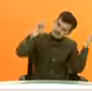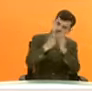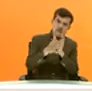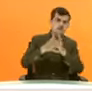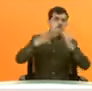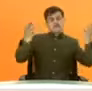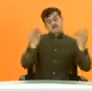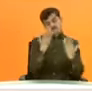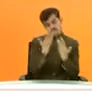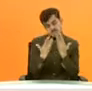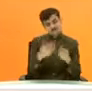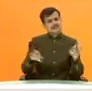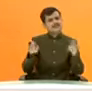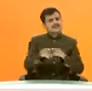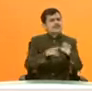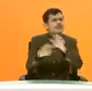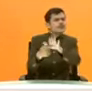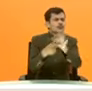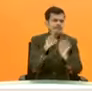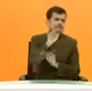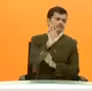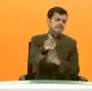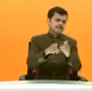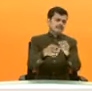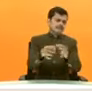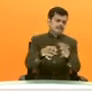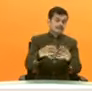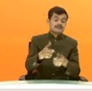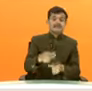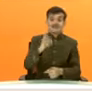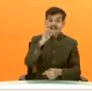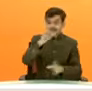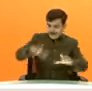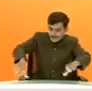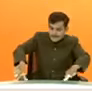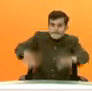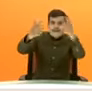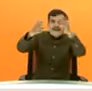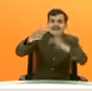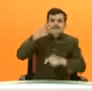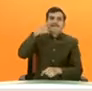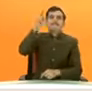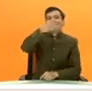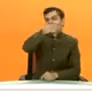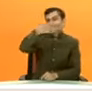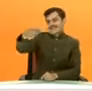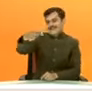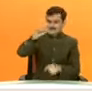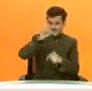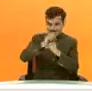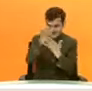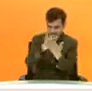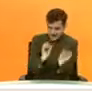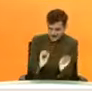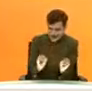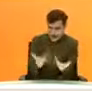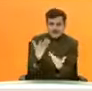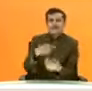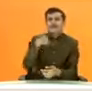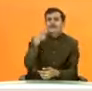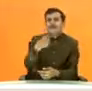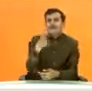है। इसका एक उदाहरण है एक पेड़ मां के नाम। ये अभियान उस मां के